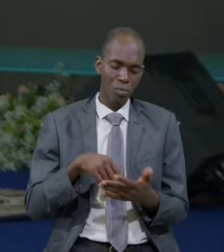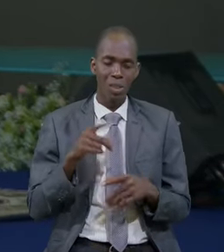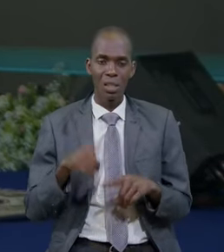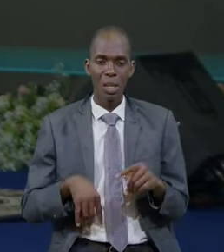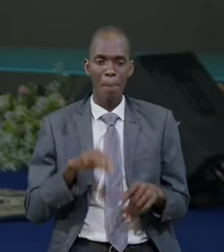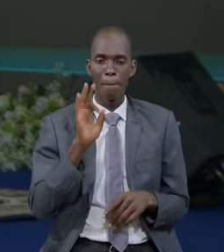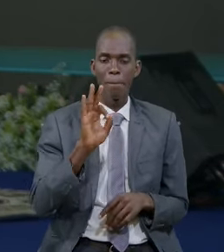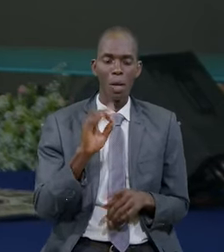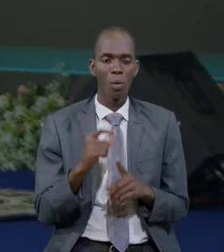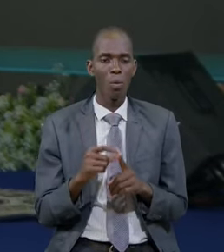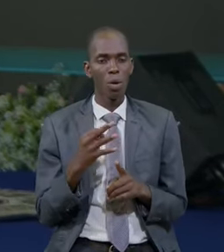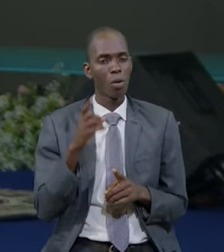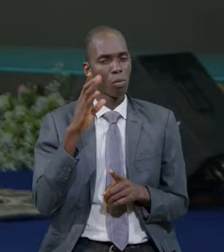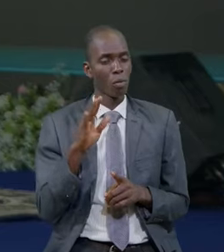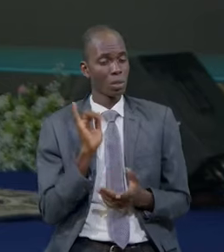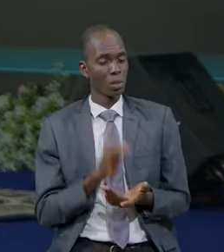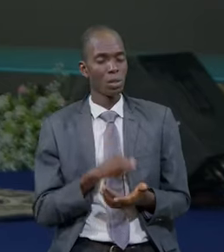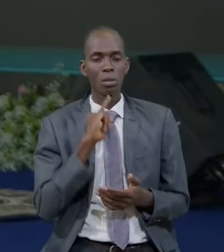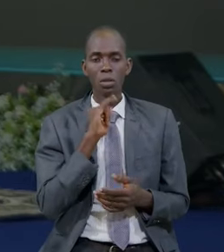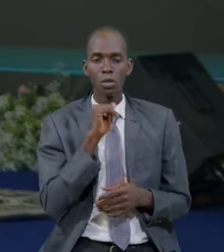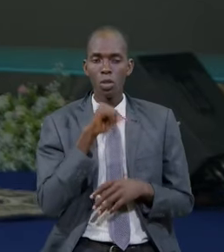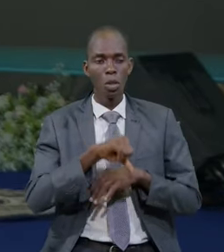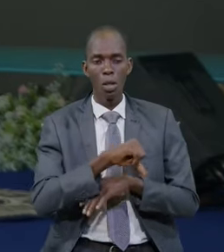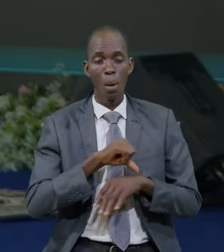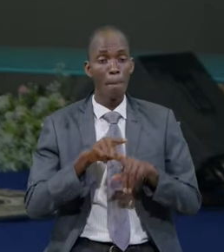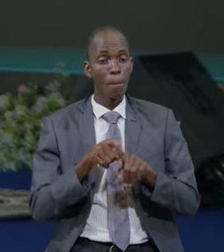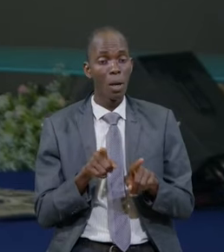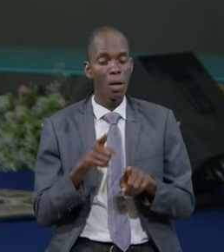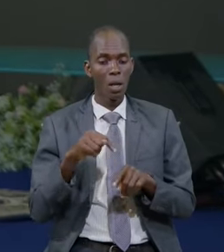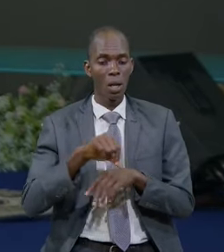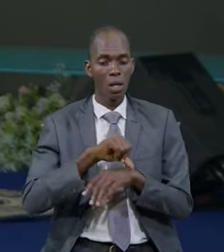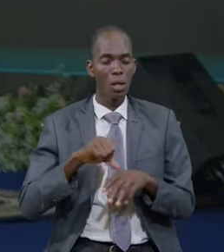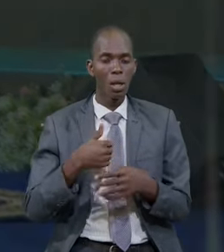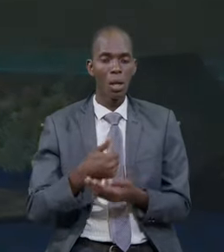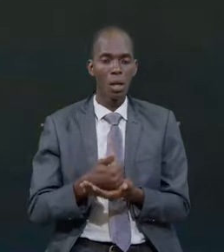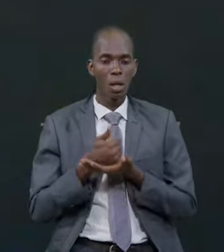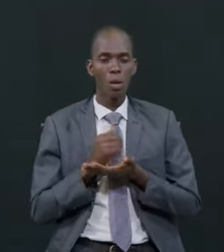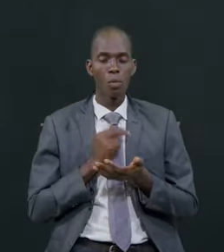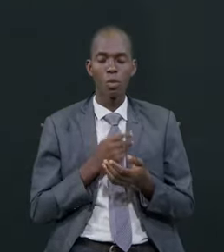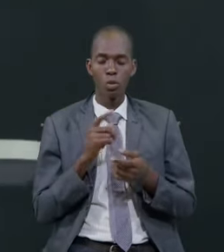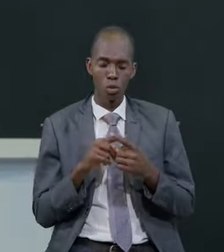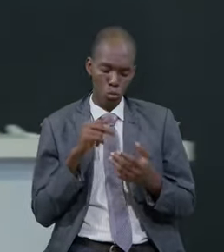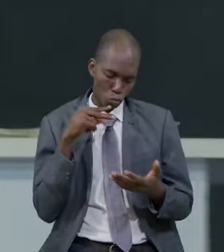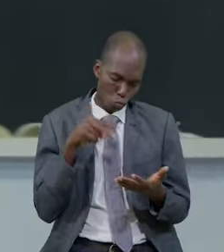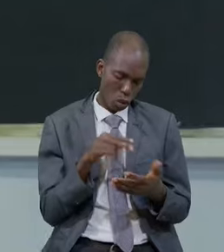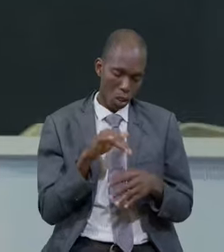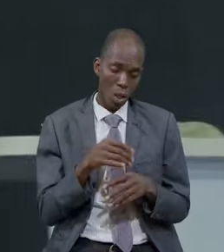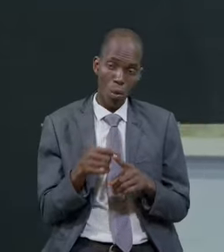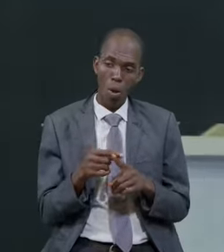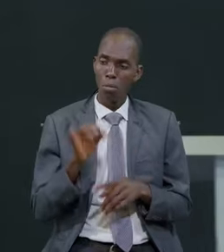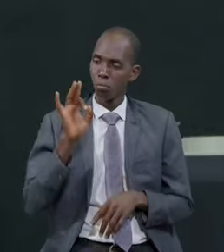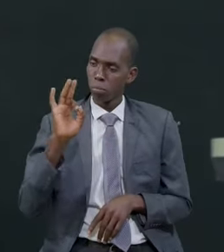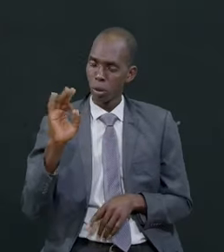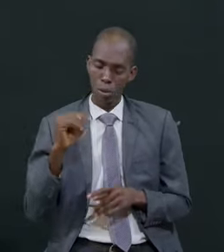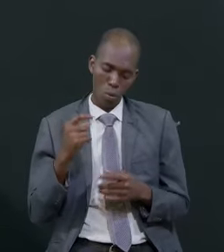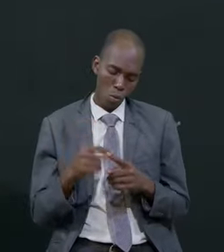pas l'onction. L'onction nous amène à regarder la parole, à prêcher la parole, à appliquer la parole